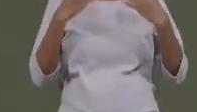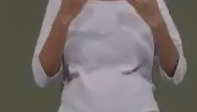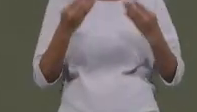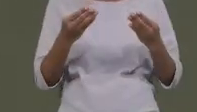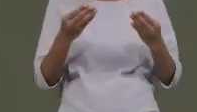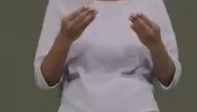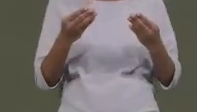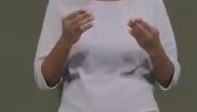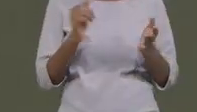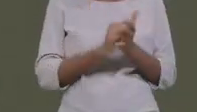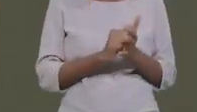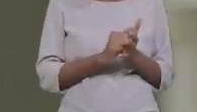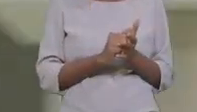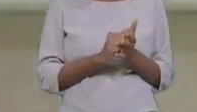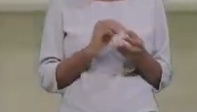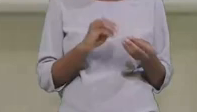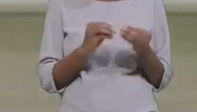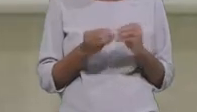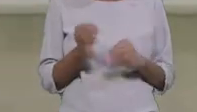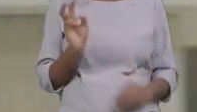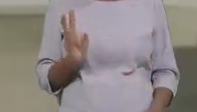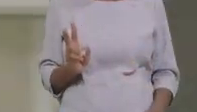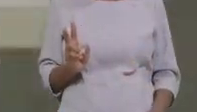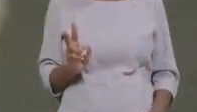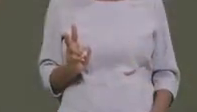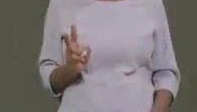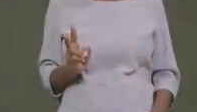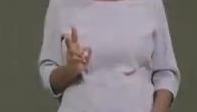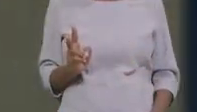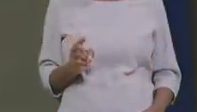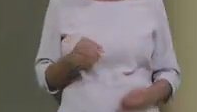Dieu nous n'a pas donné cela.